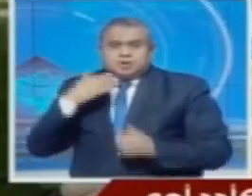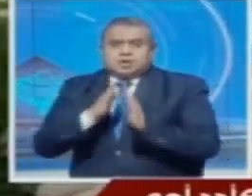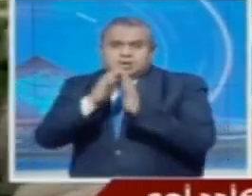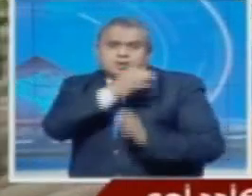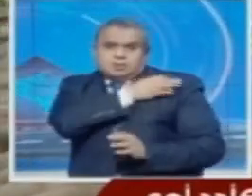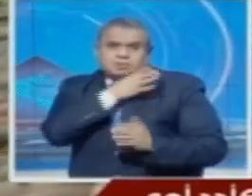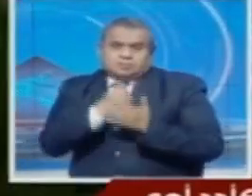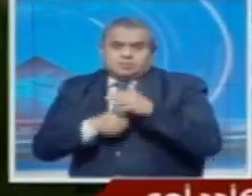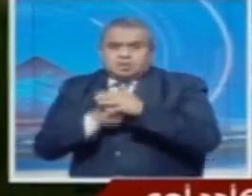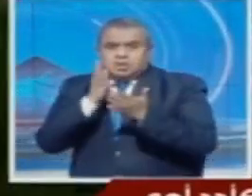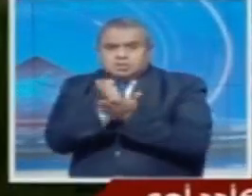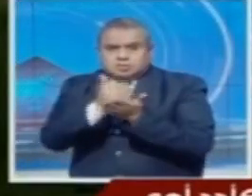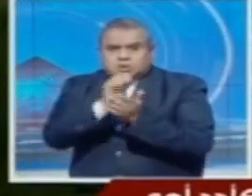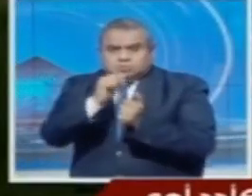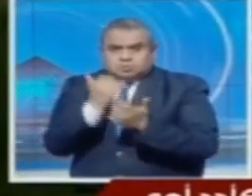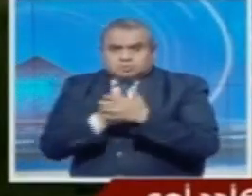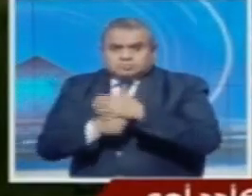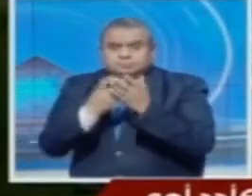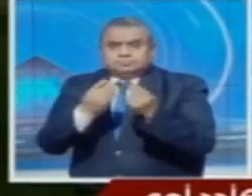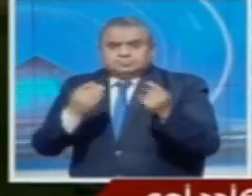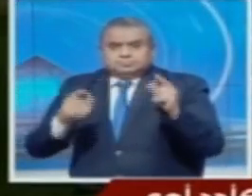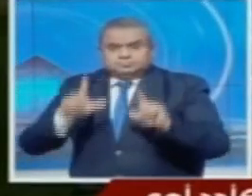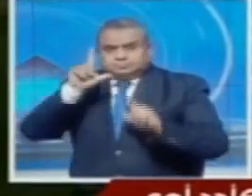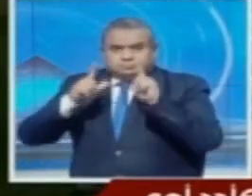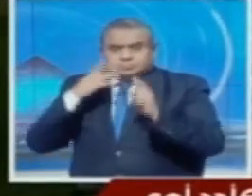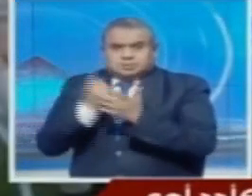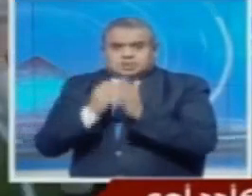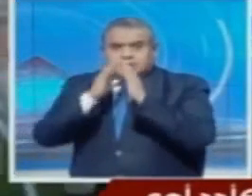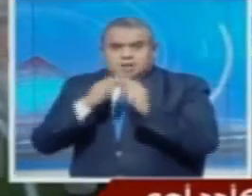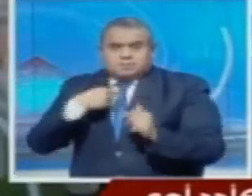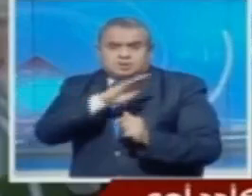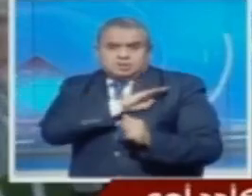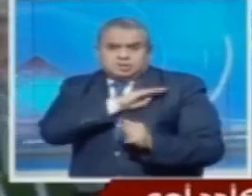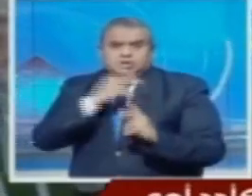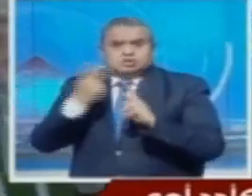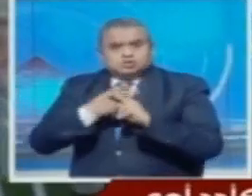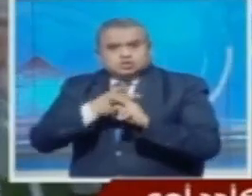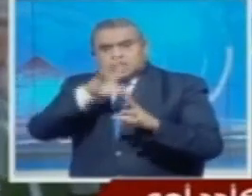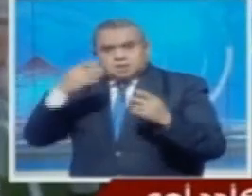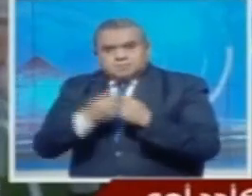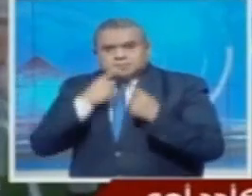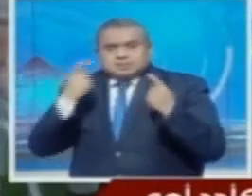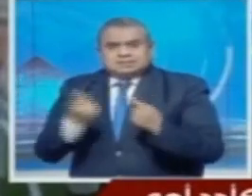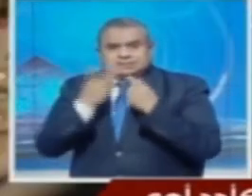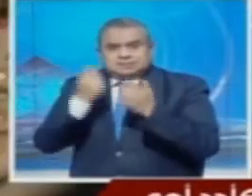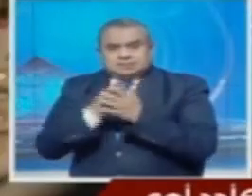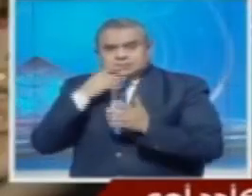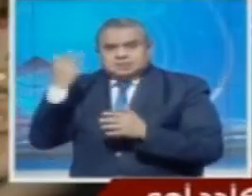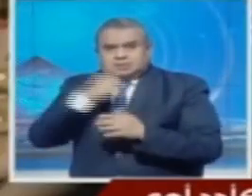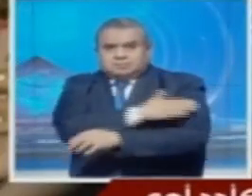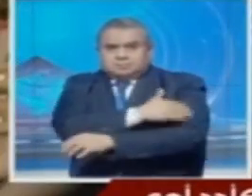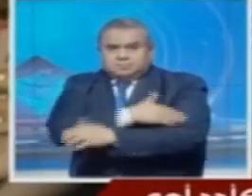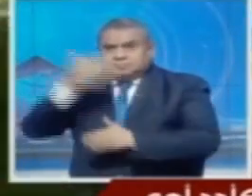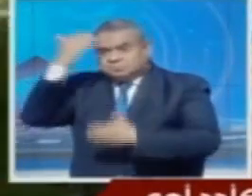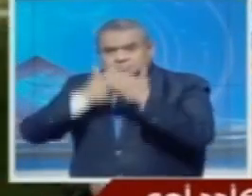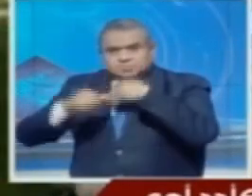حرب تخصصية، والتي تضم عددا من الدارسين المصريين العسكريين والمدنيين وعددا من الوافدين من